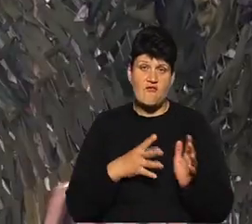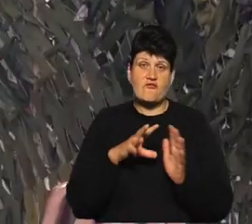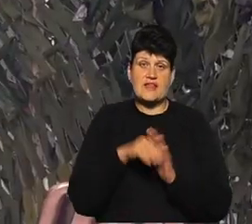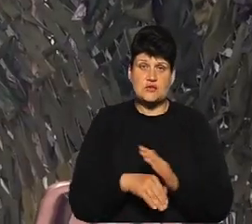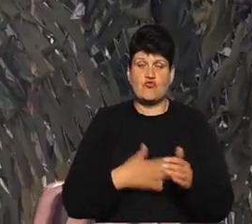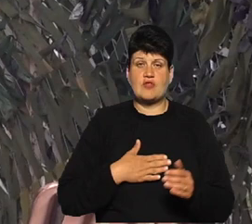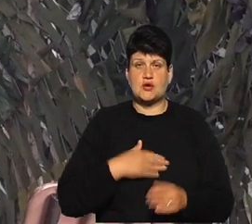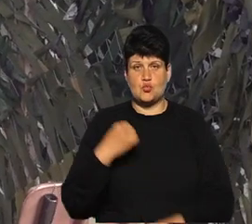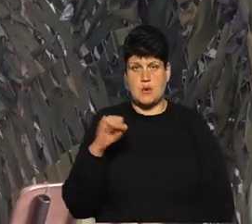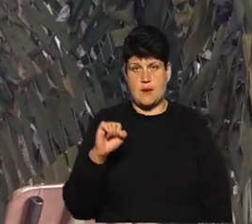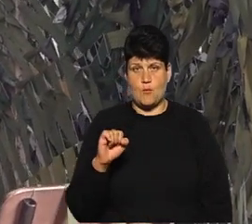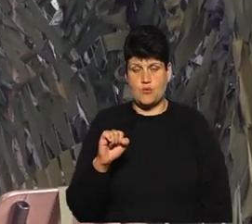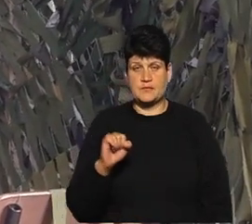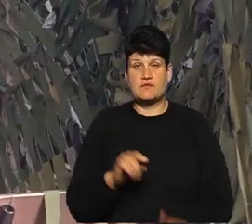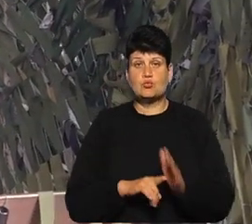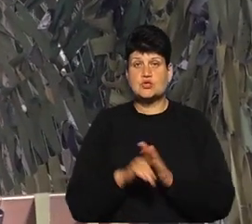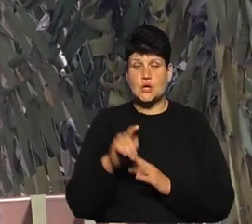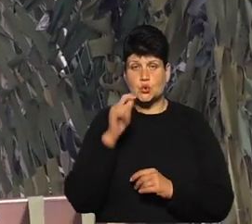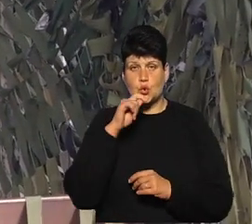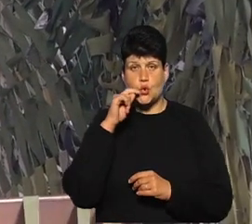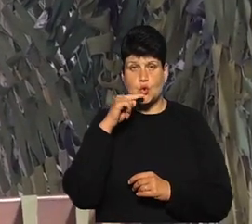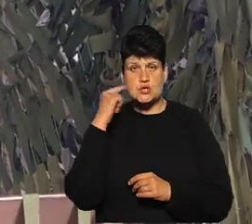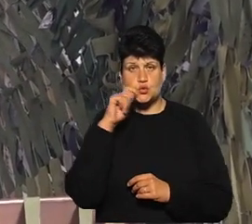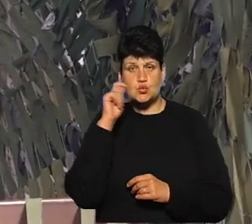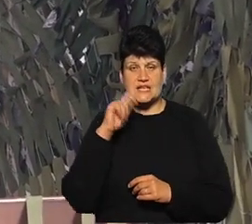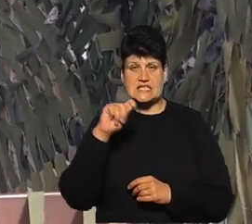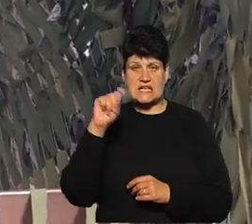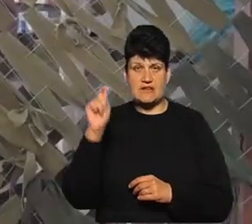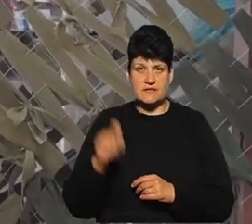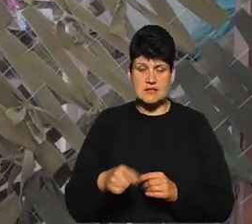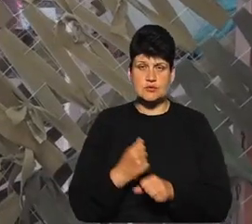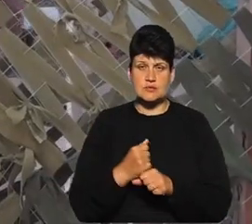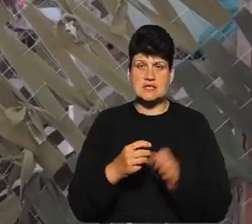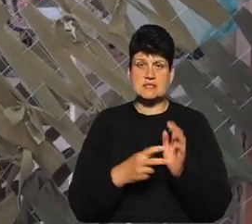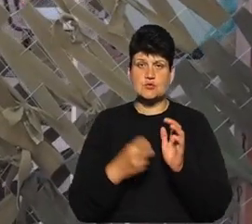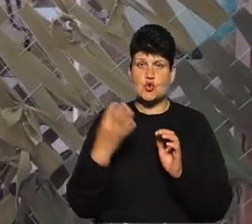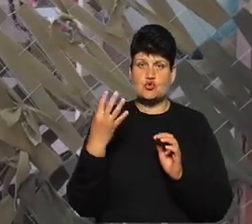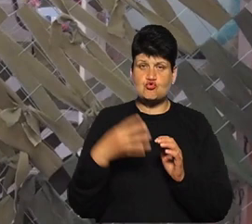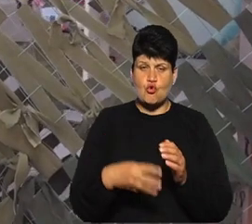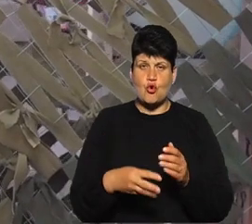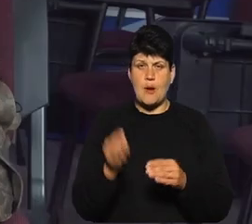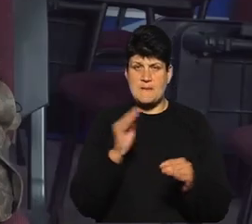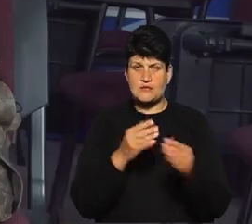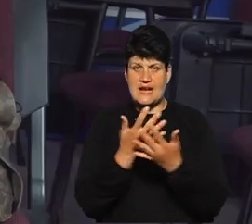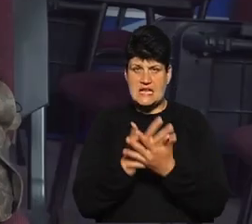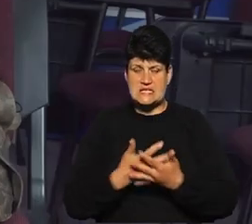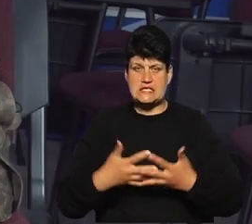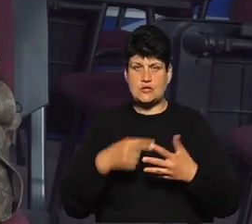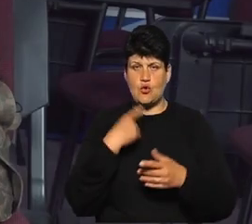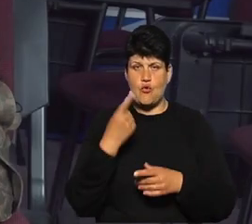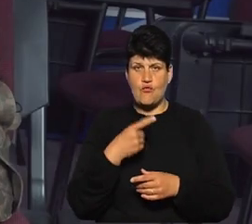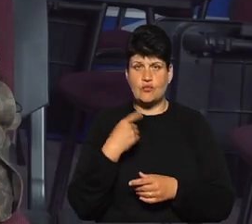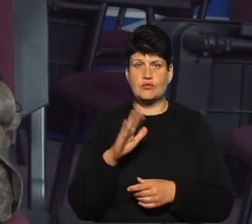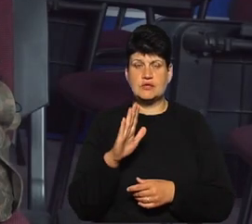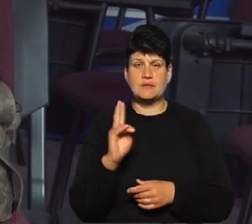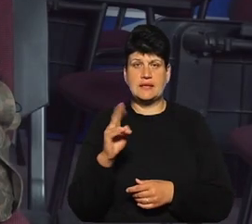перемогу. Від початку російсько-української війни студенти сплели 740 маскувальних сіток, каже доцент педагогічного університету Володимир